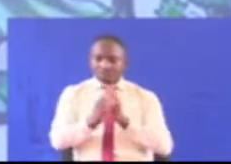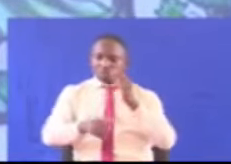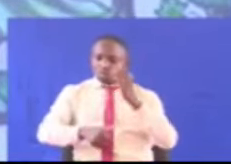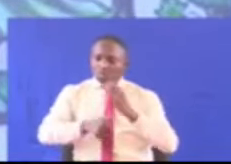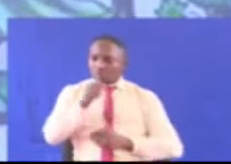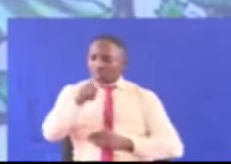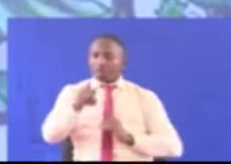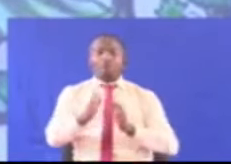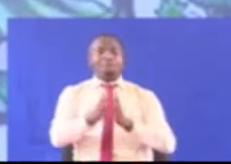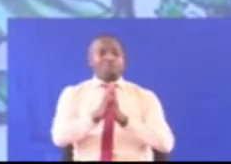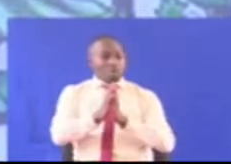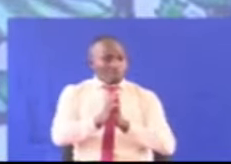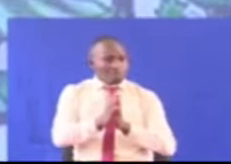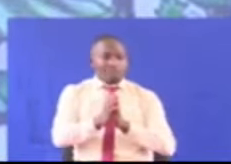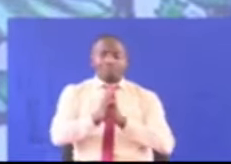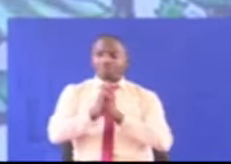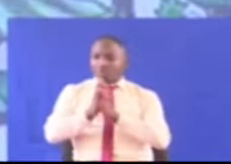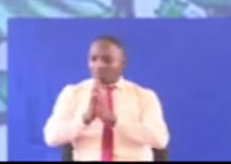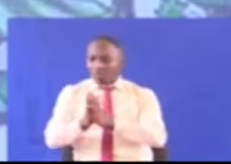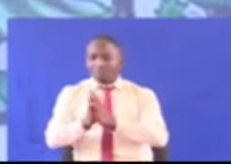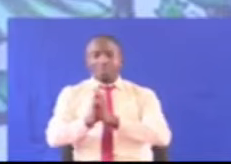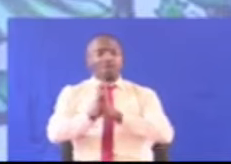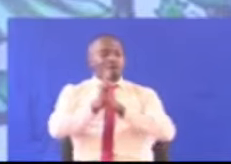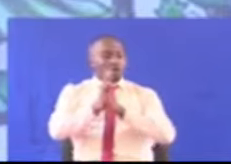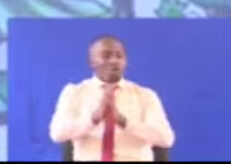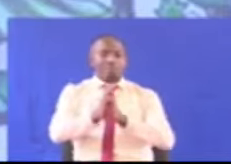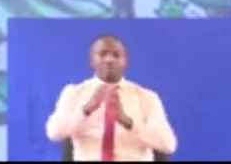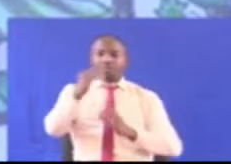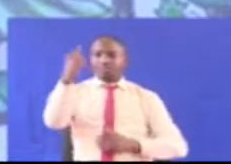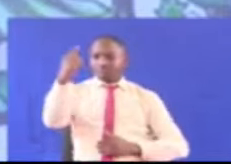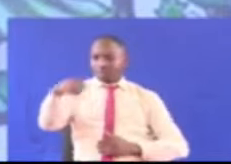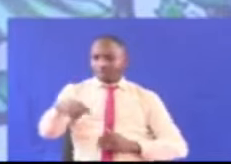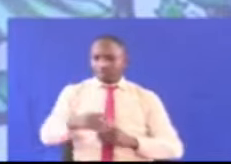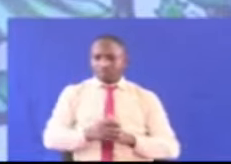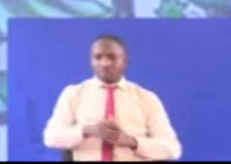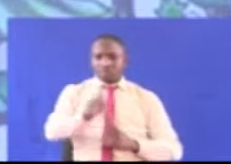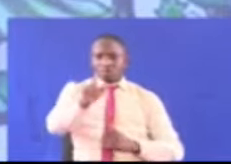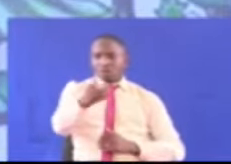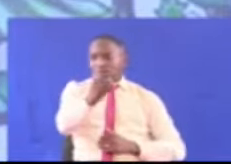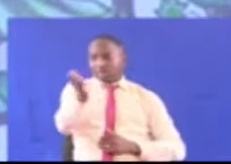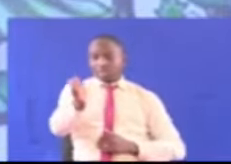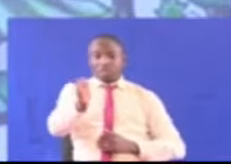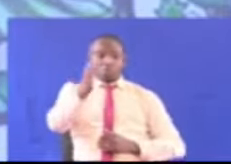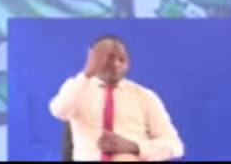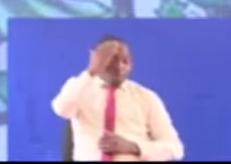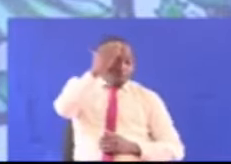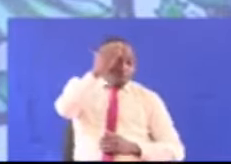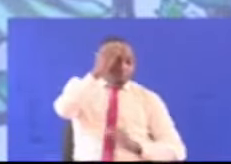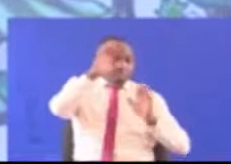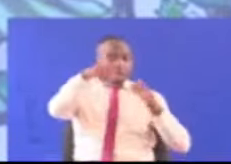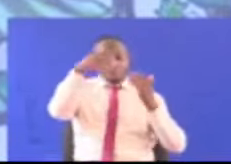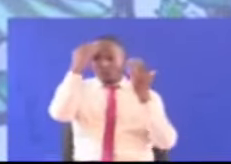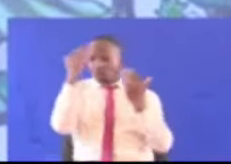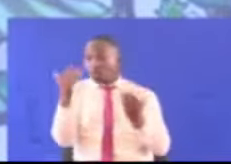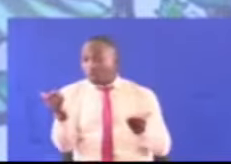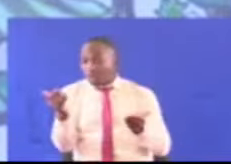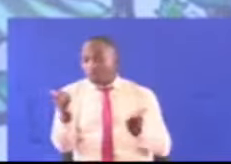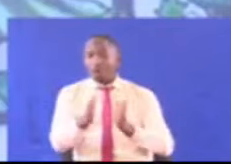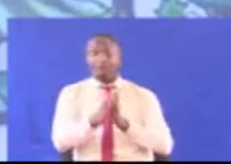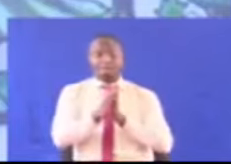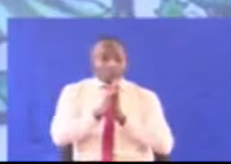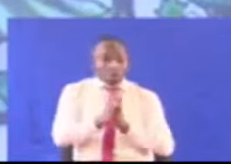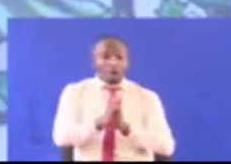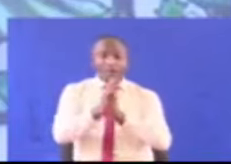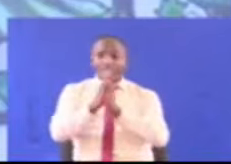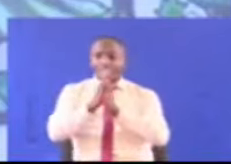sana kuhusu jambo hili. Wameomba sana. Wengine kwa kujua, wengine kwa kutokujua. Wengine hata hawafahamu nilikuwa nagombea chochote,